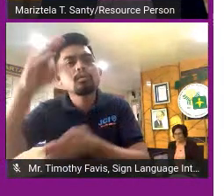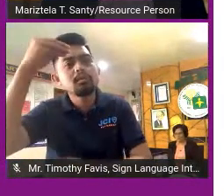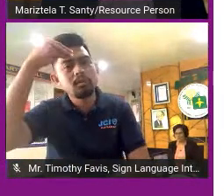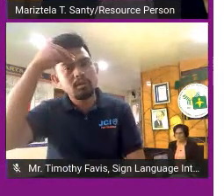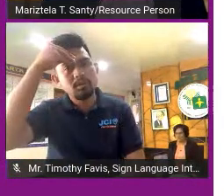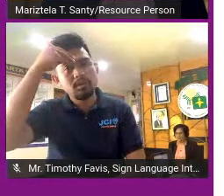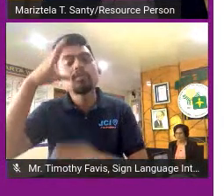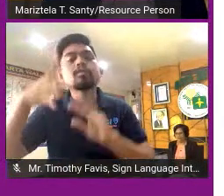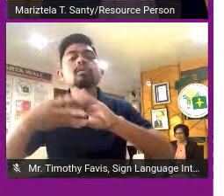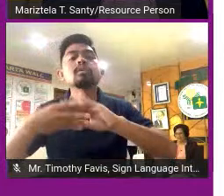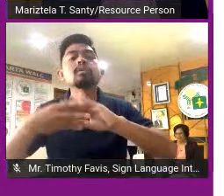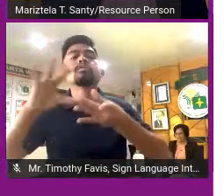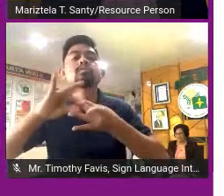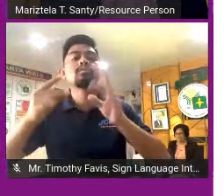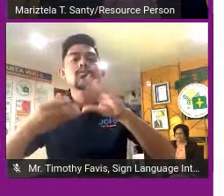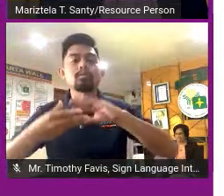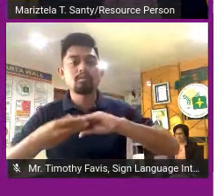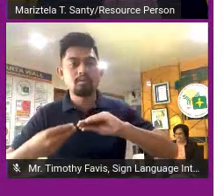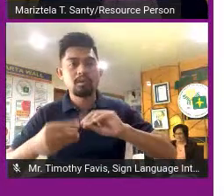what we learn from this story?